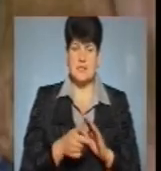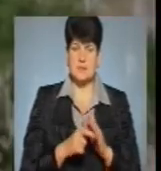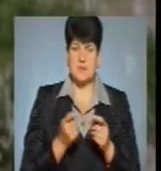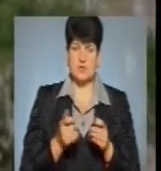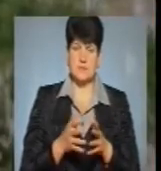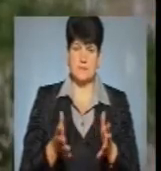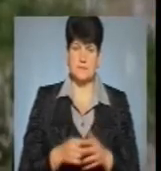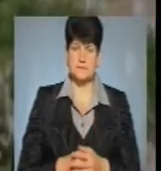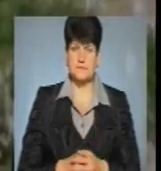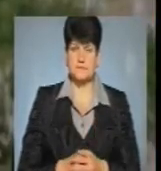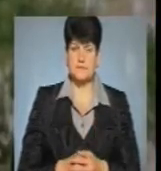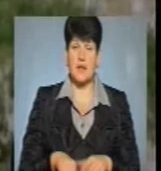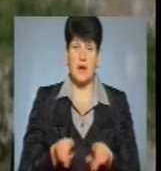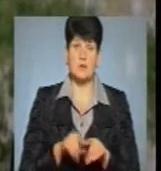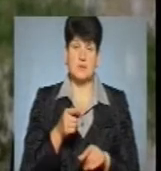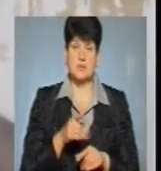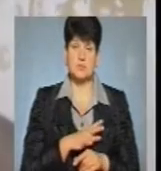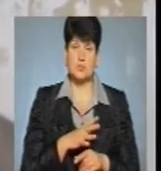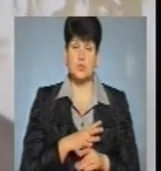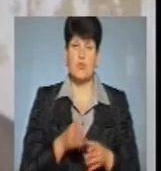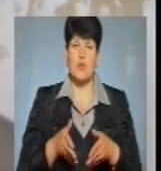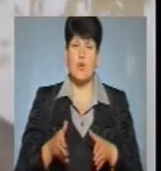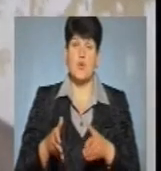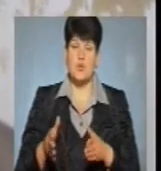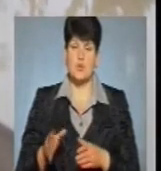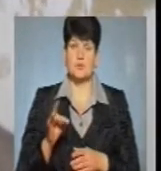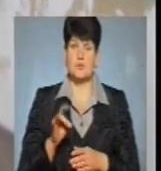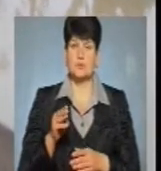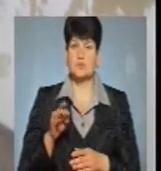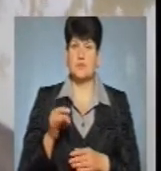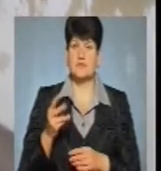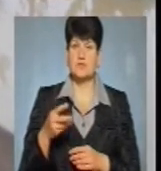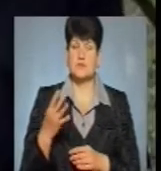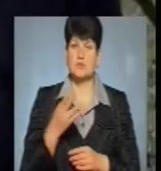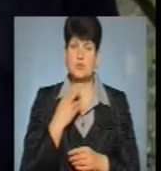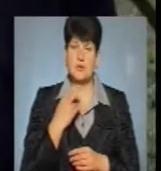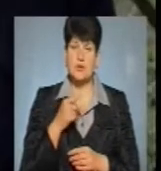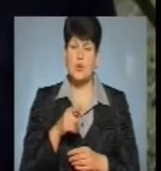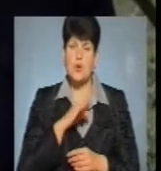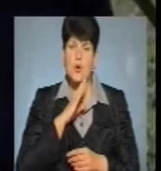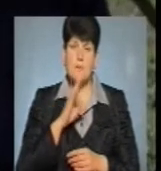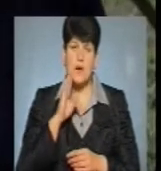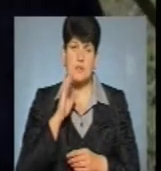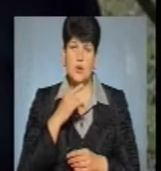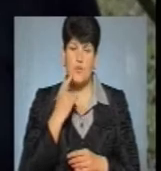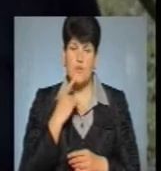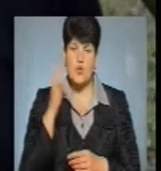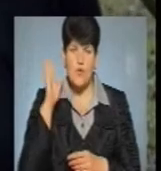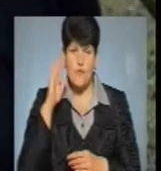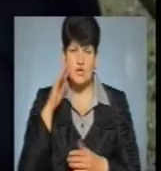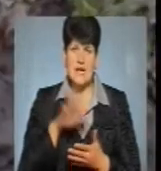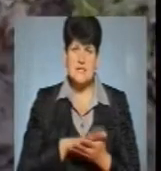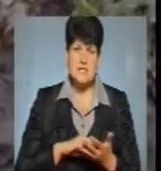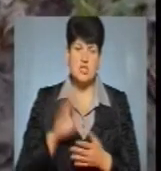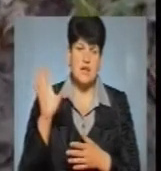більше. А так виглядав город Руслана Трушака 24 червня. Його мати Оксана Соляник каже, вода знищила весь